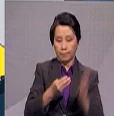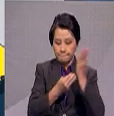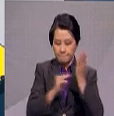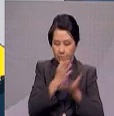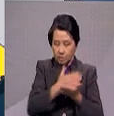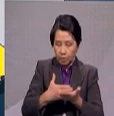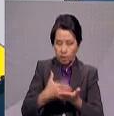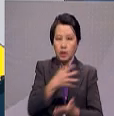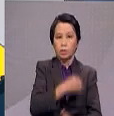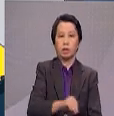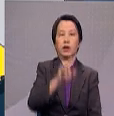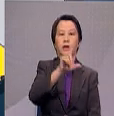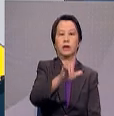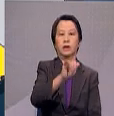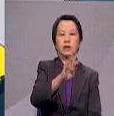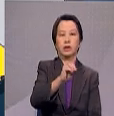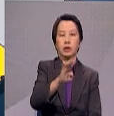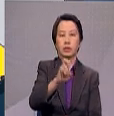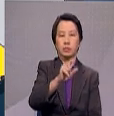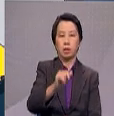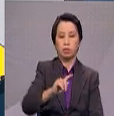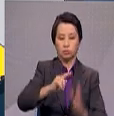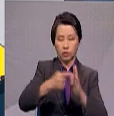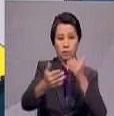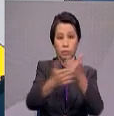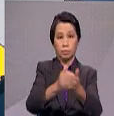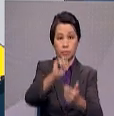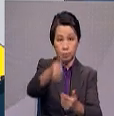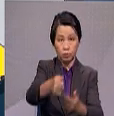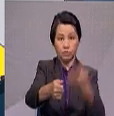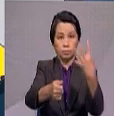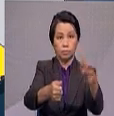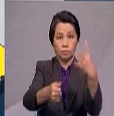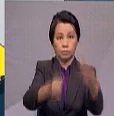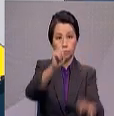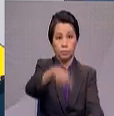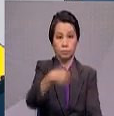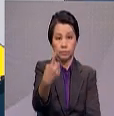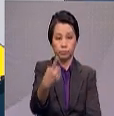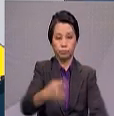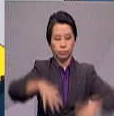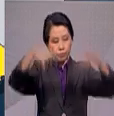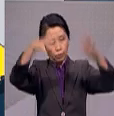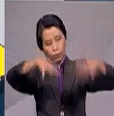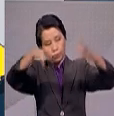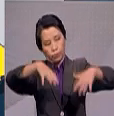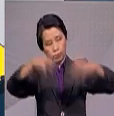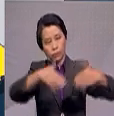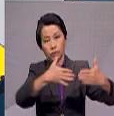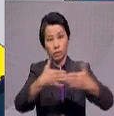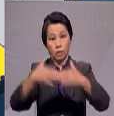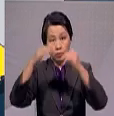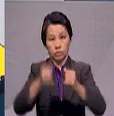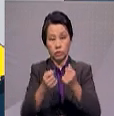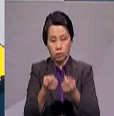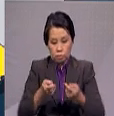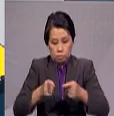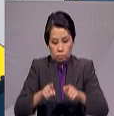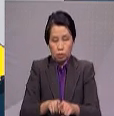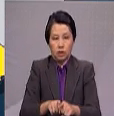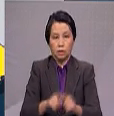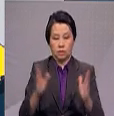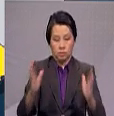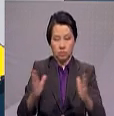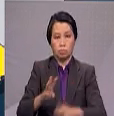juga Limbang. Dan amaran ini berkuat kuasa sehingga esok 14 Januari. Hujan lebat yang berterusan dijangka mampu untuk berlaku sepanjang